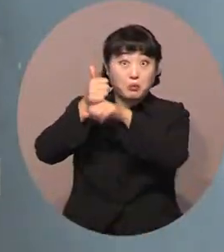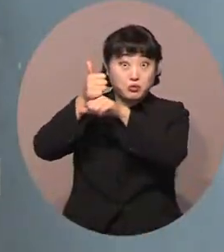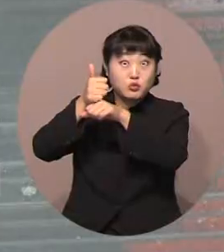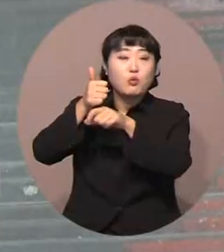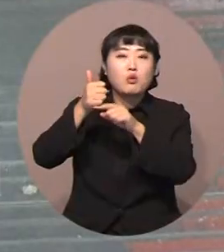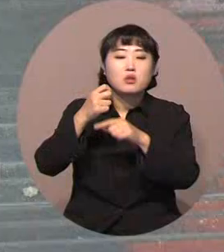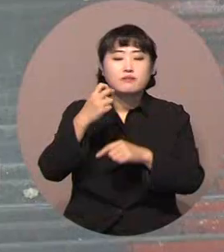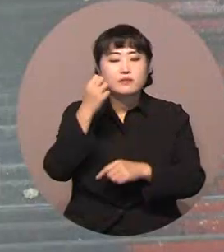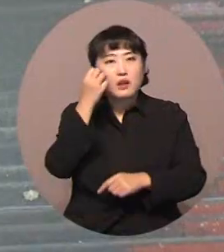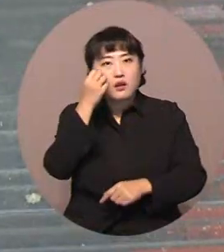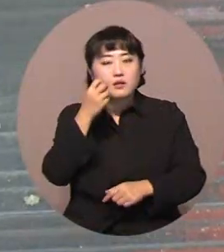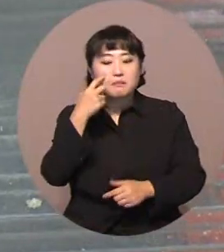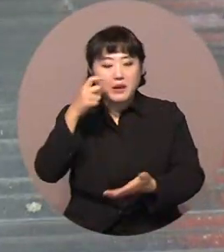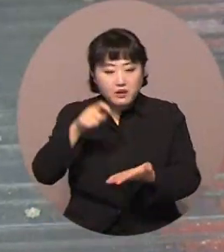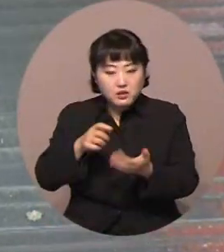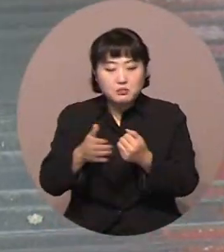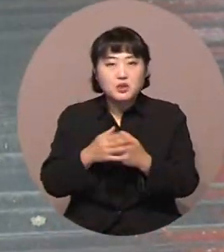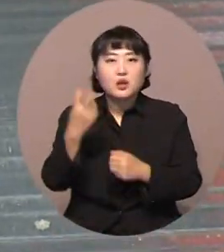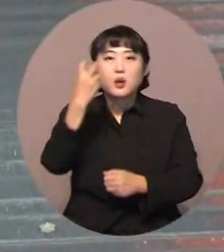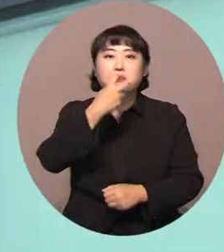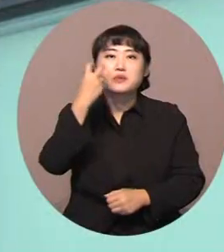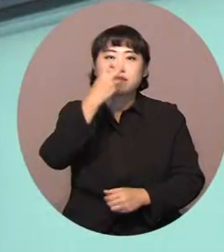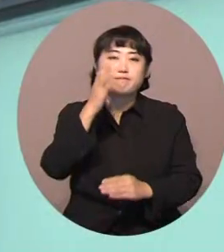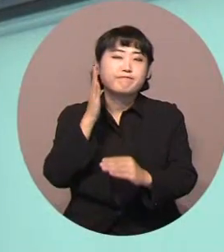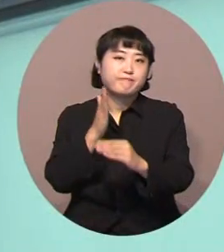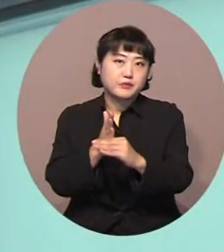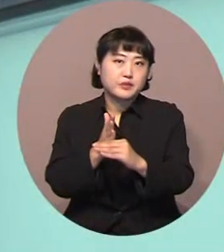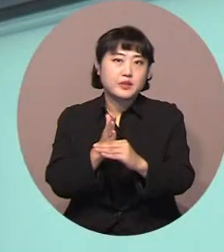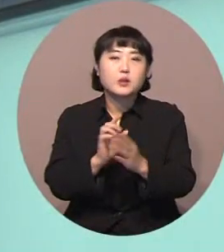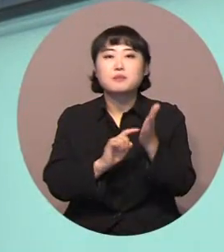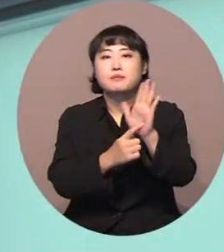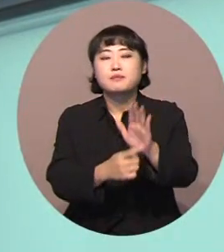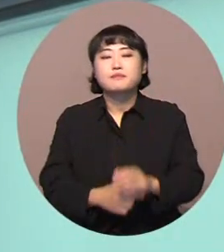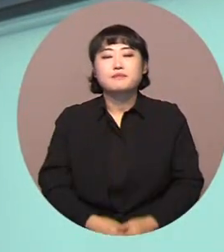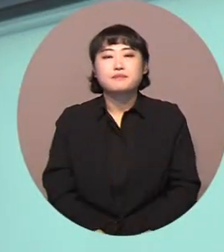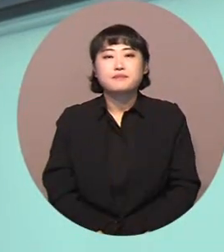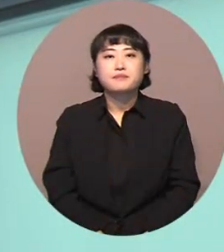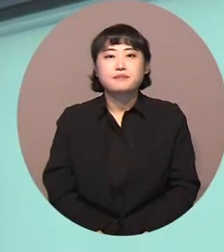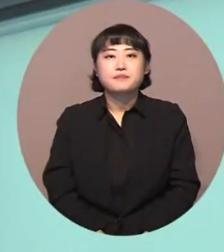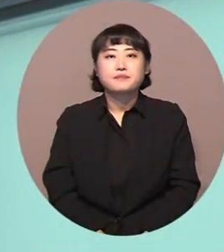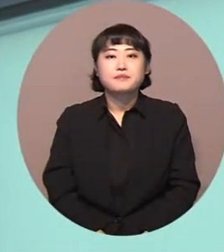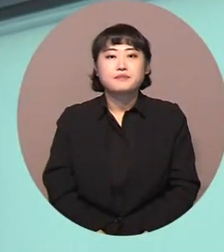현재 검사국에서 사건을 조사 중이라고 밝혔습니다. MBC 뉴스 김태욱입니다.